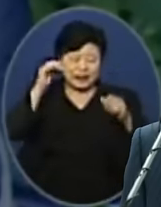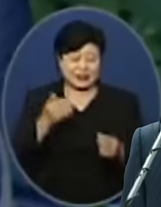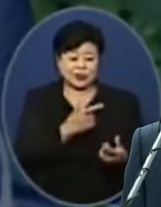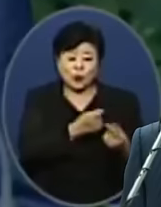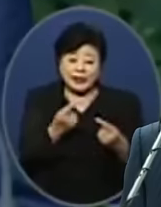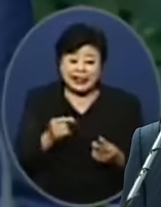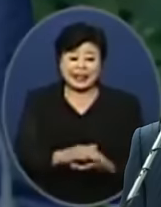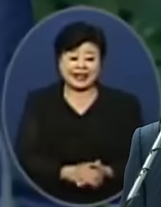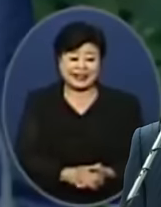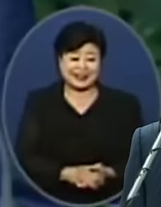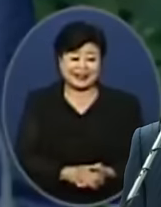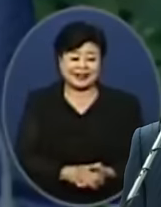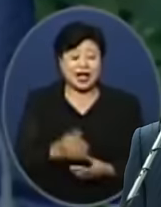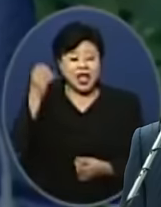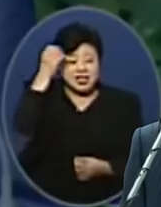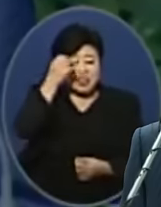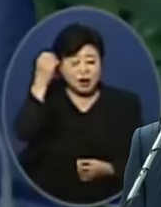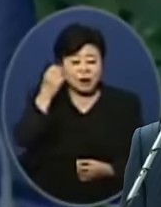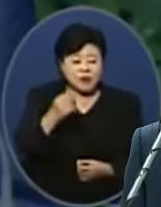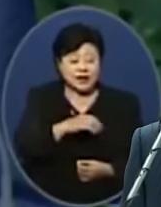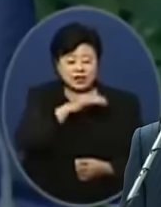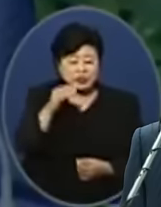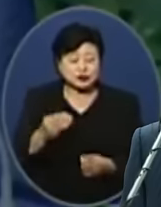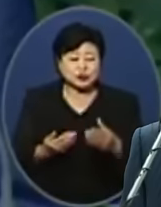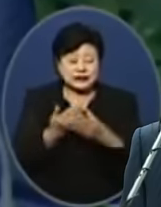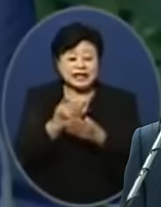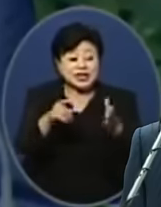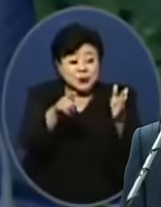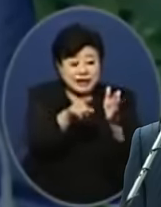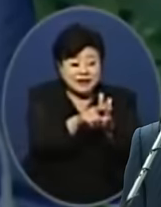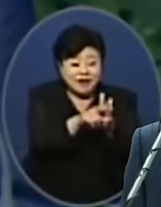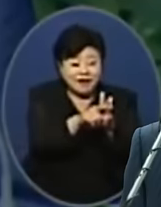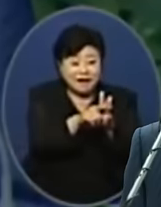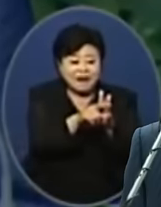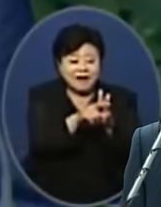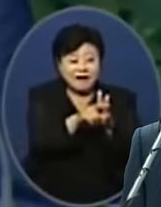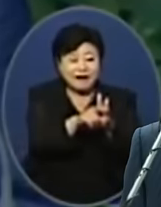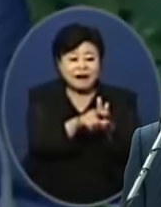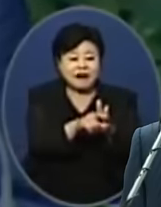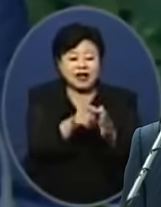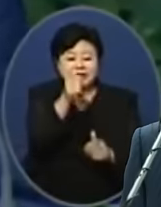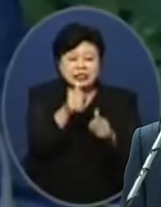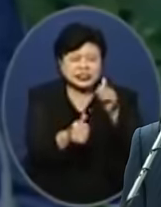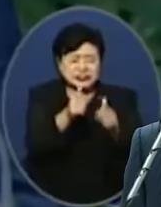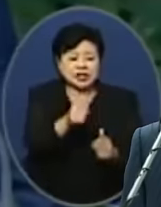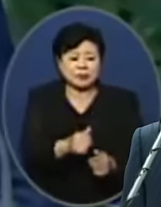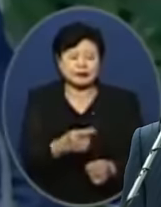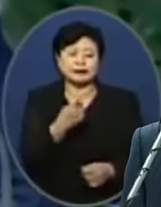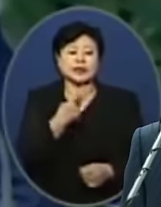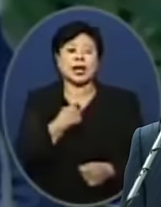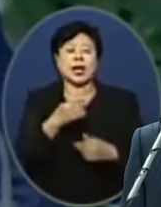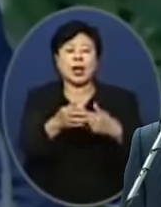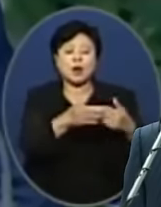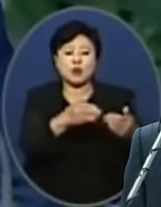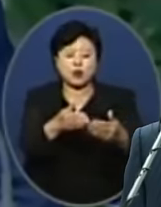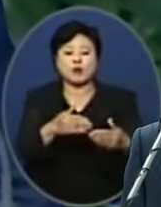것처럼 영혼의 근육을 세우려면 시험을 당해야 되는